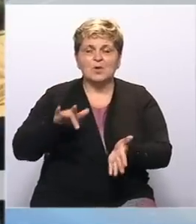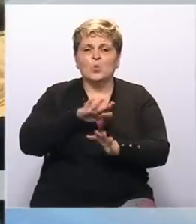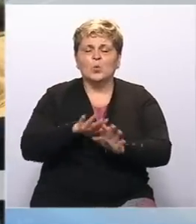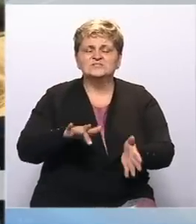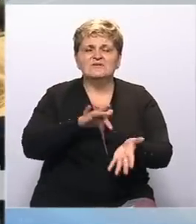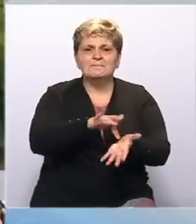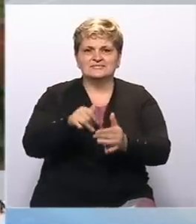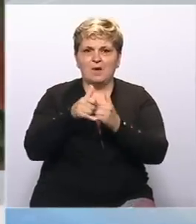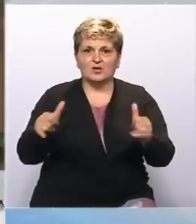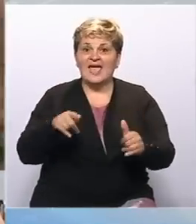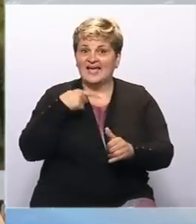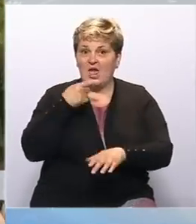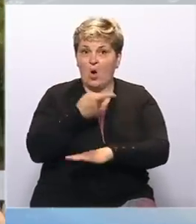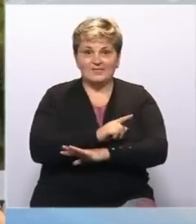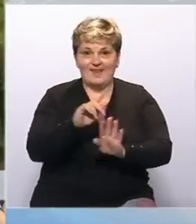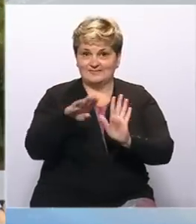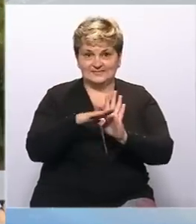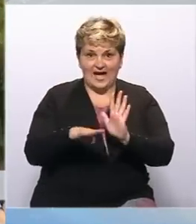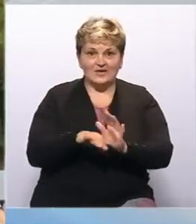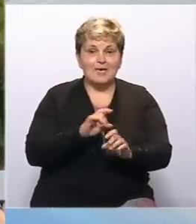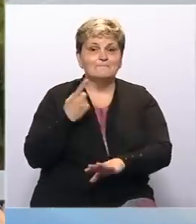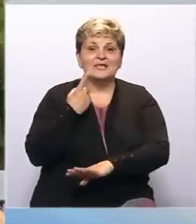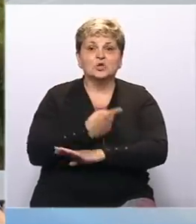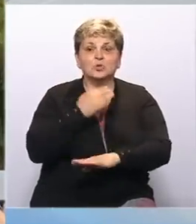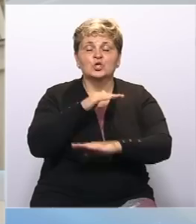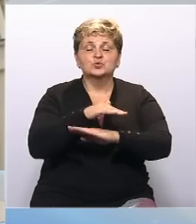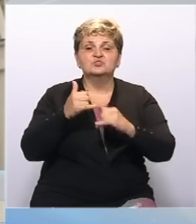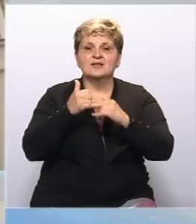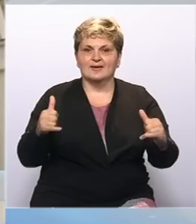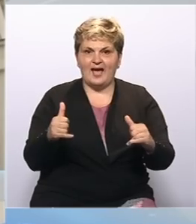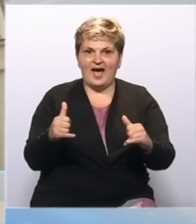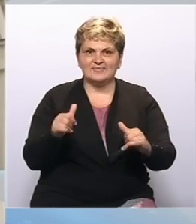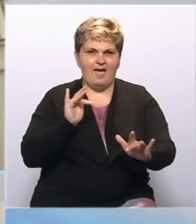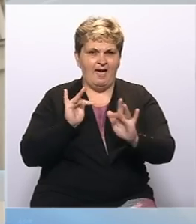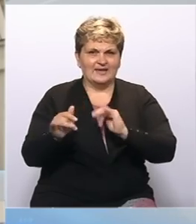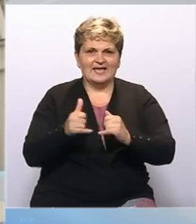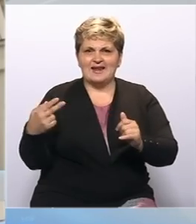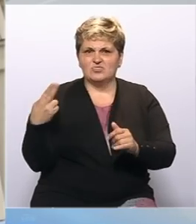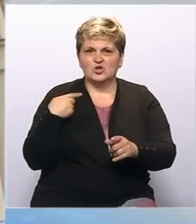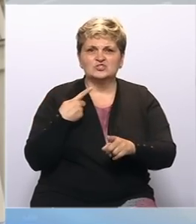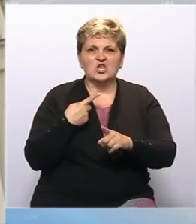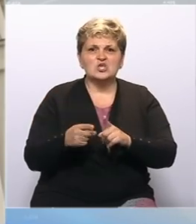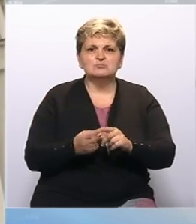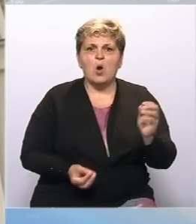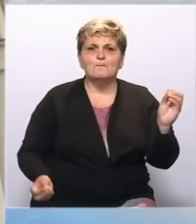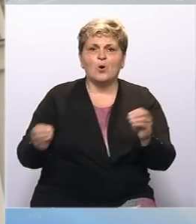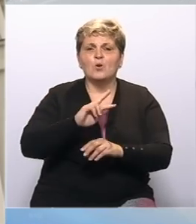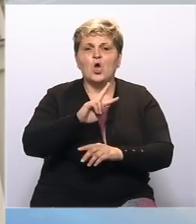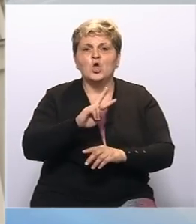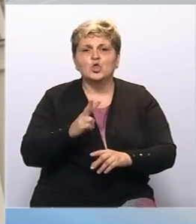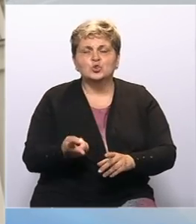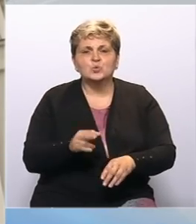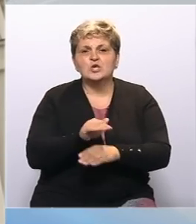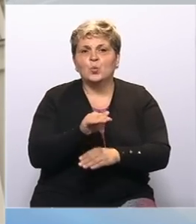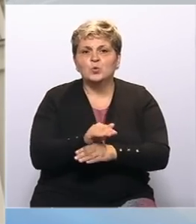svim zonama grada. Kažu da je odluka nezakonita bez odluke Skupštine grada. Kritikuju gradonačelnika i zbog poskupljenja drugih